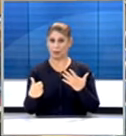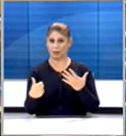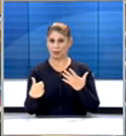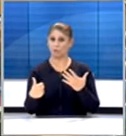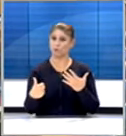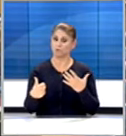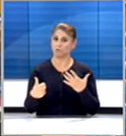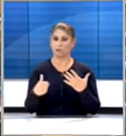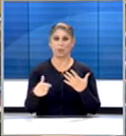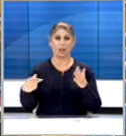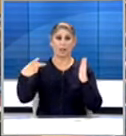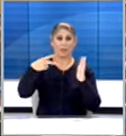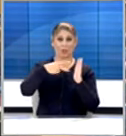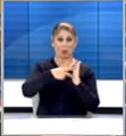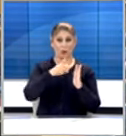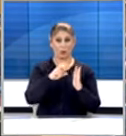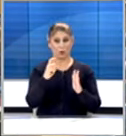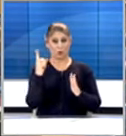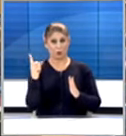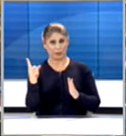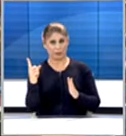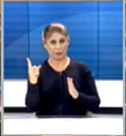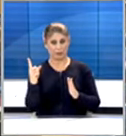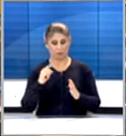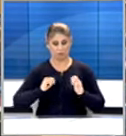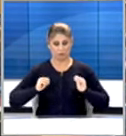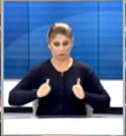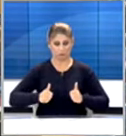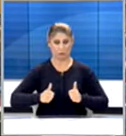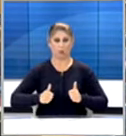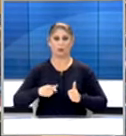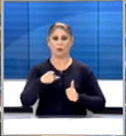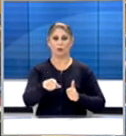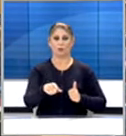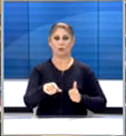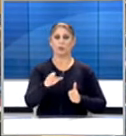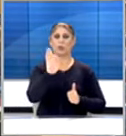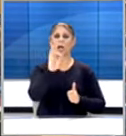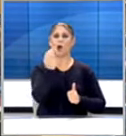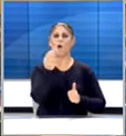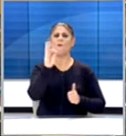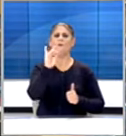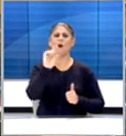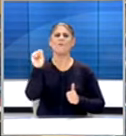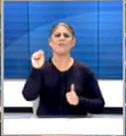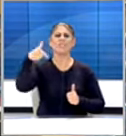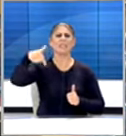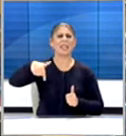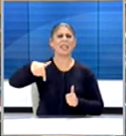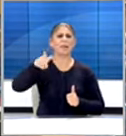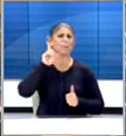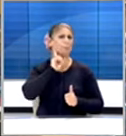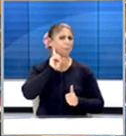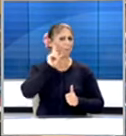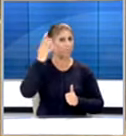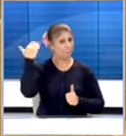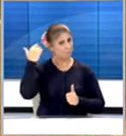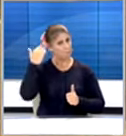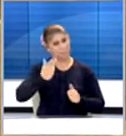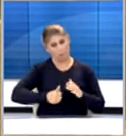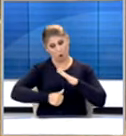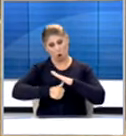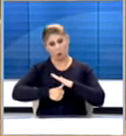μάλιστα το 2021 με πρωτοβουλία της ΑΕΜΗΣ της Πρόεδρου μας Φόβης Γεννηματά καταθέσαμε και κλιματικό νόμο